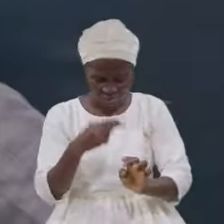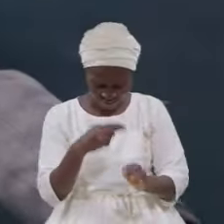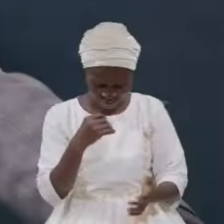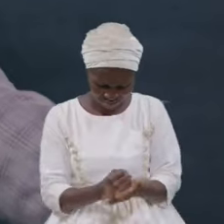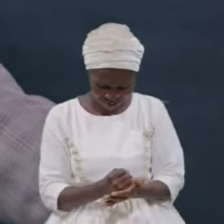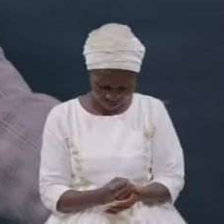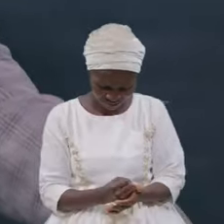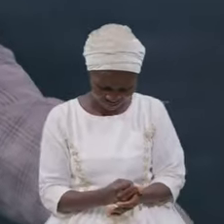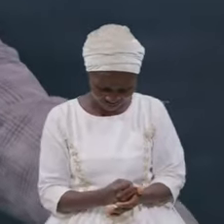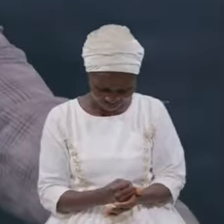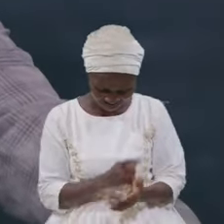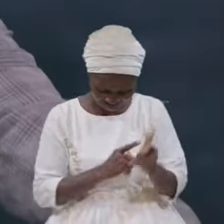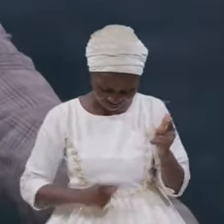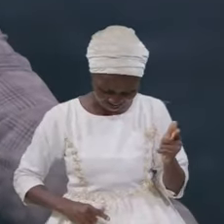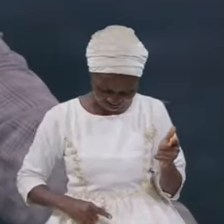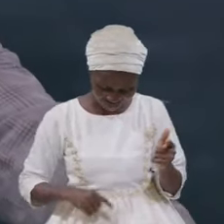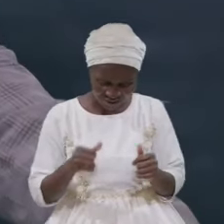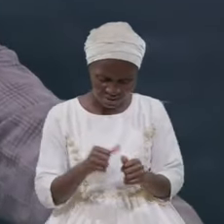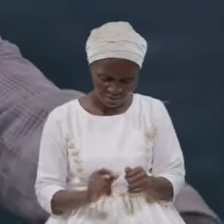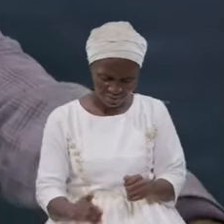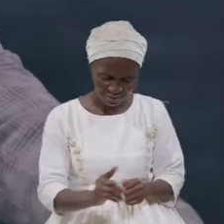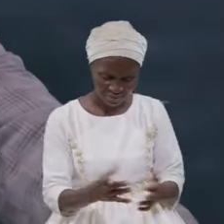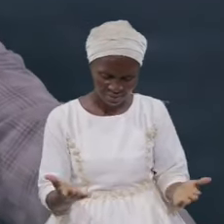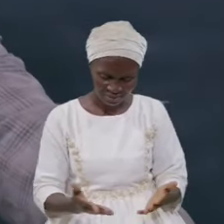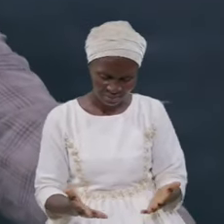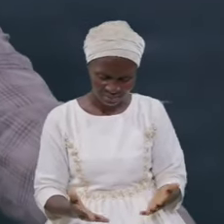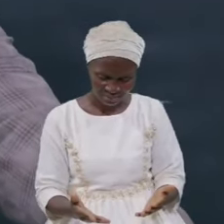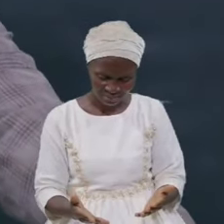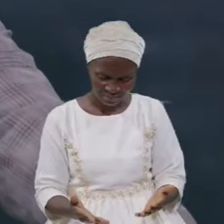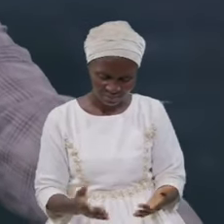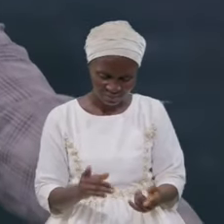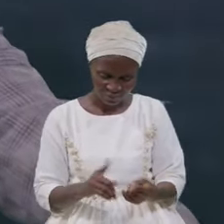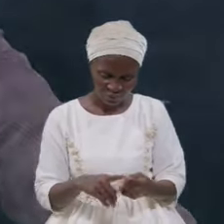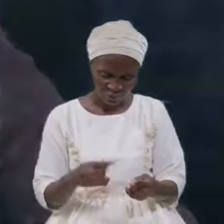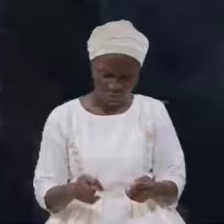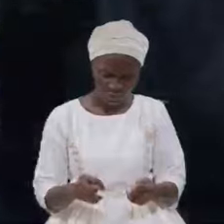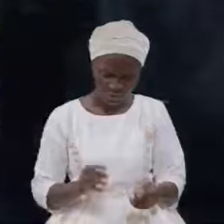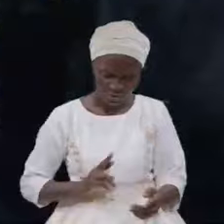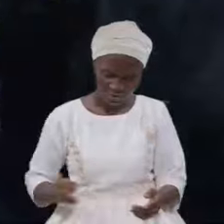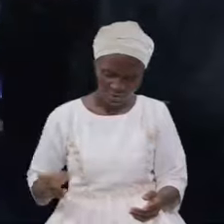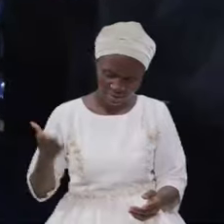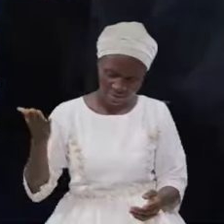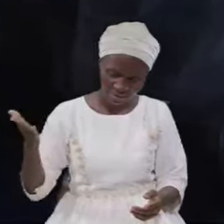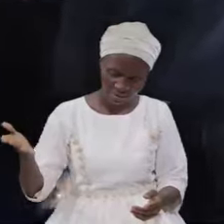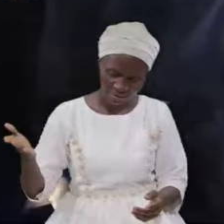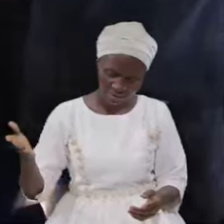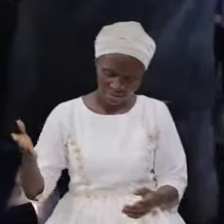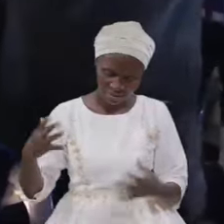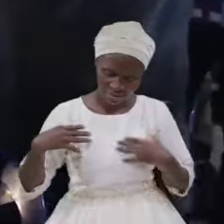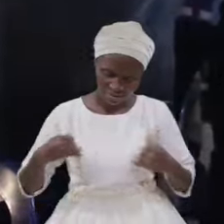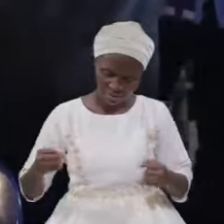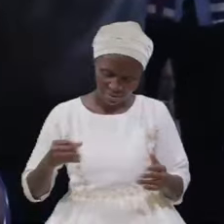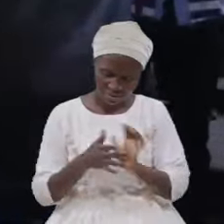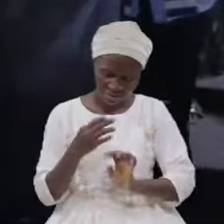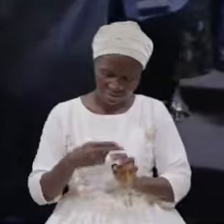Seigneur, tout le monde maintenant, à gauche, là-bas, rétablissement, devant